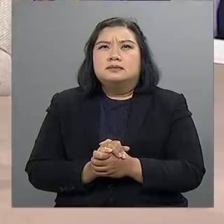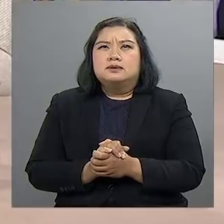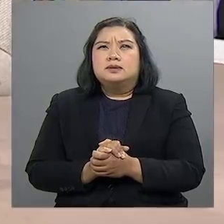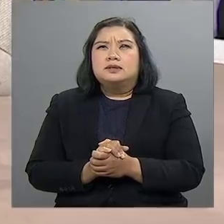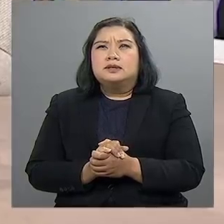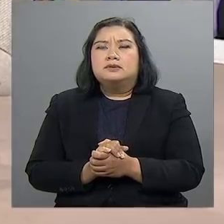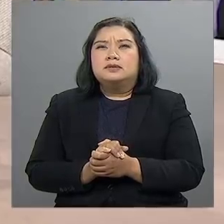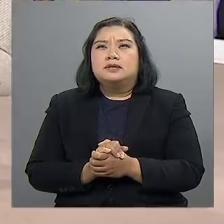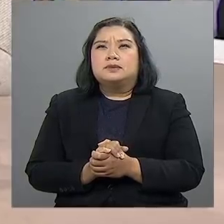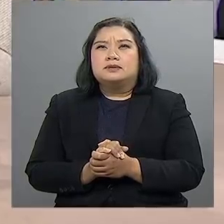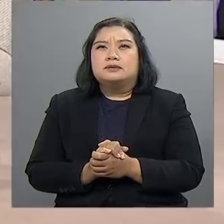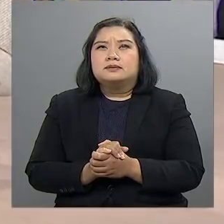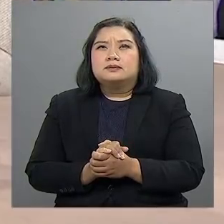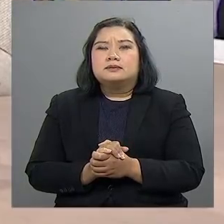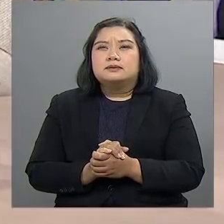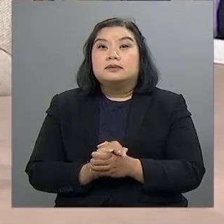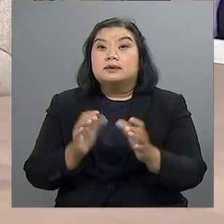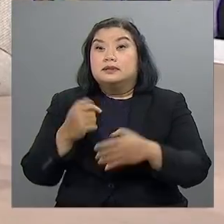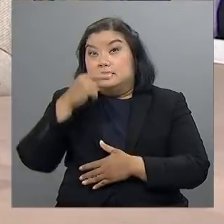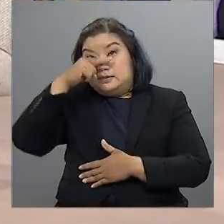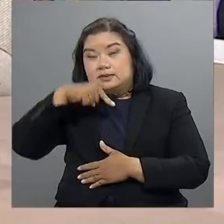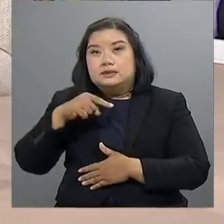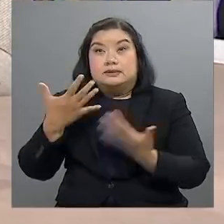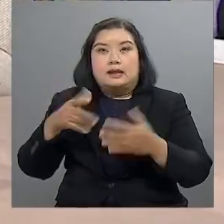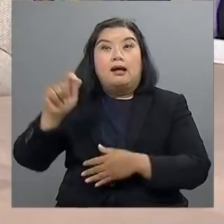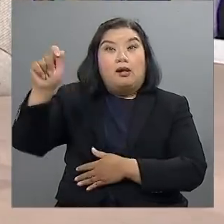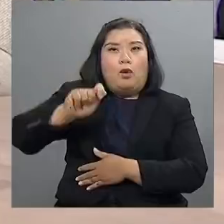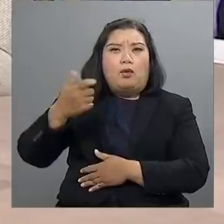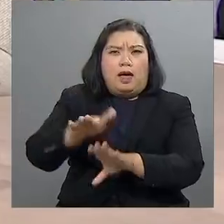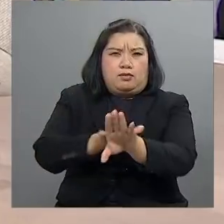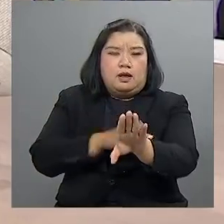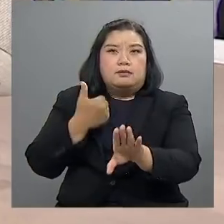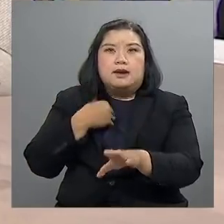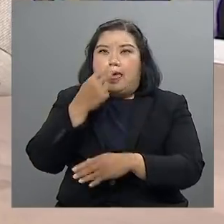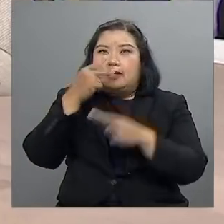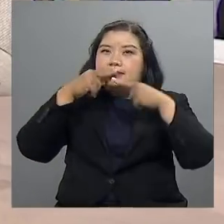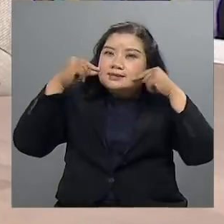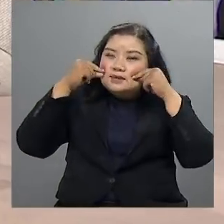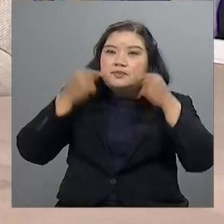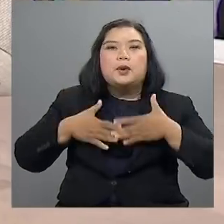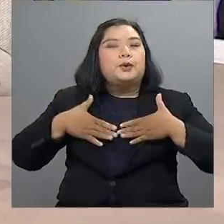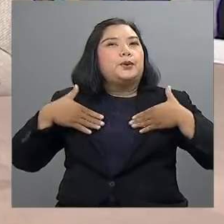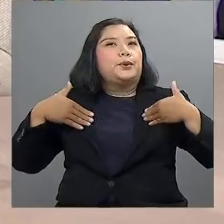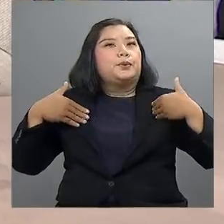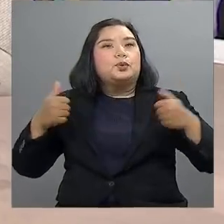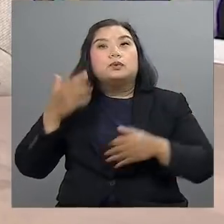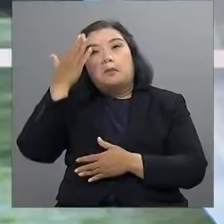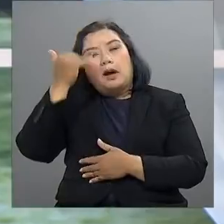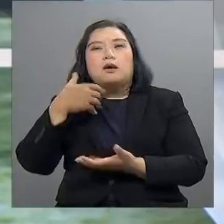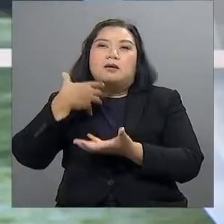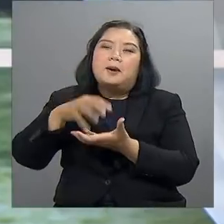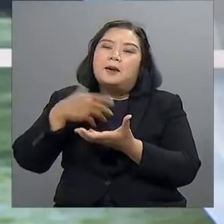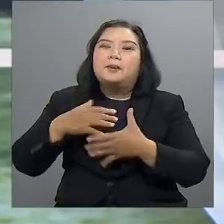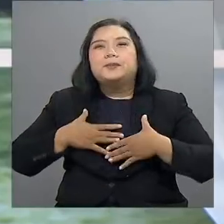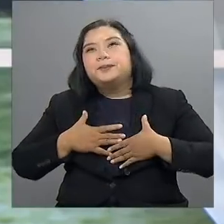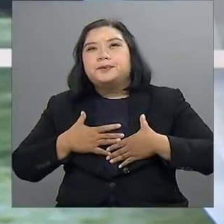นะคะเป็นหนึ่งการละเล่นของไทยที่มีมาอย่างยาวนานนะคะเราเห็นรอยยิ้มเราเห็นความสุขจากพี่เขาขณะที่เนี่ยเล่าเรื่องให้กับทีมงานเราฟังนะ